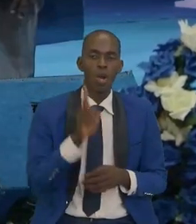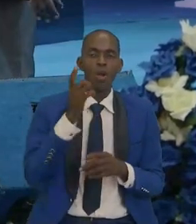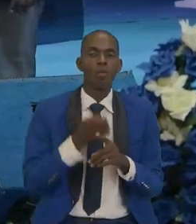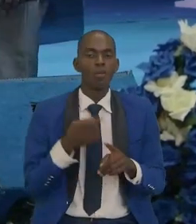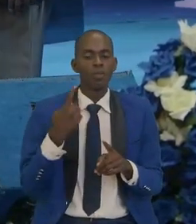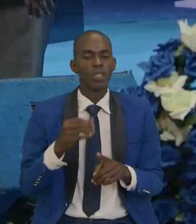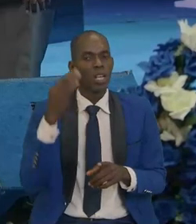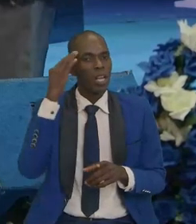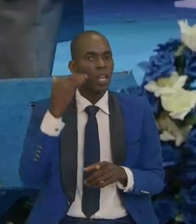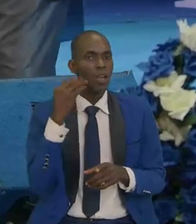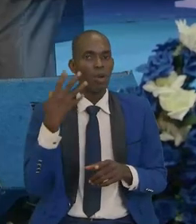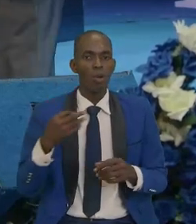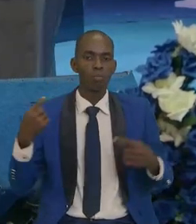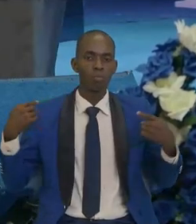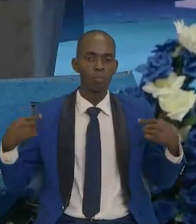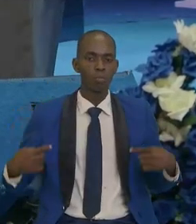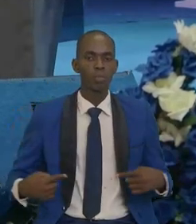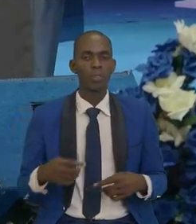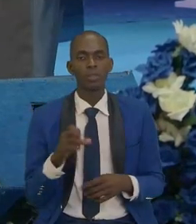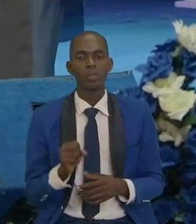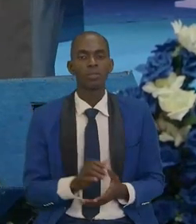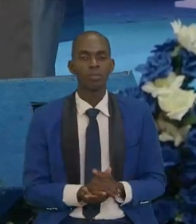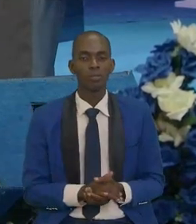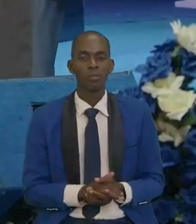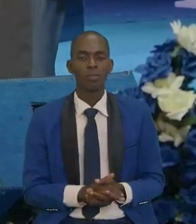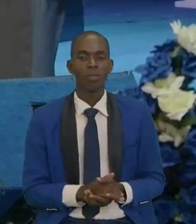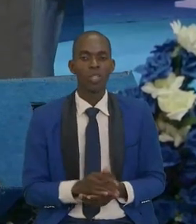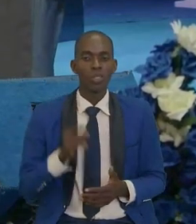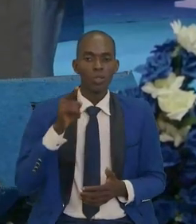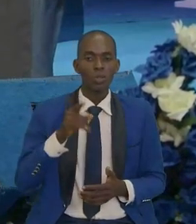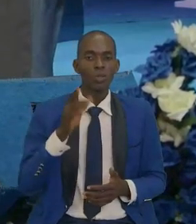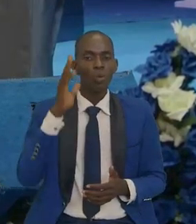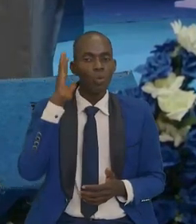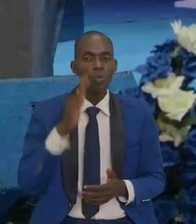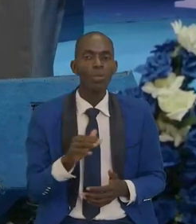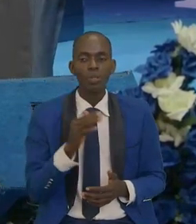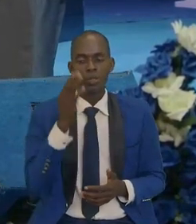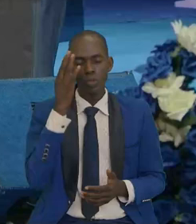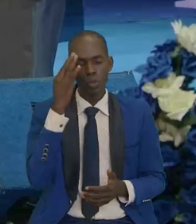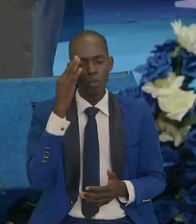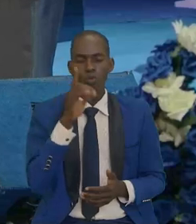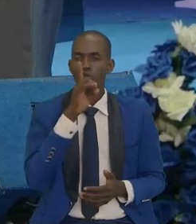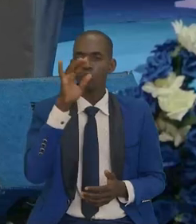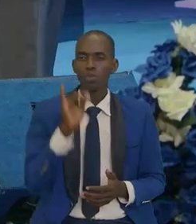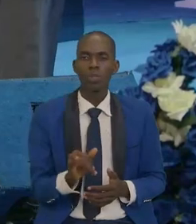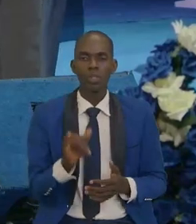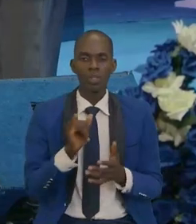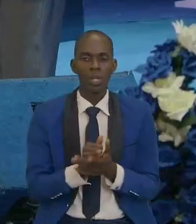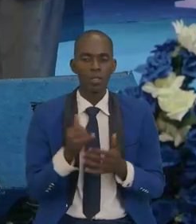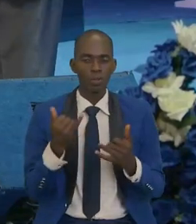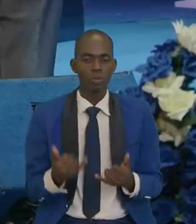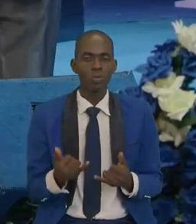pour te faire relever de ton lit d'affliction. tu sauras sans